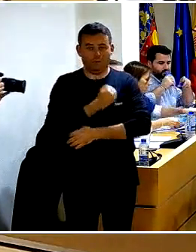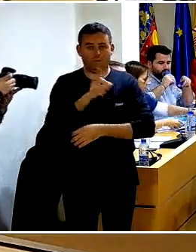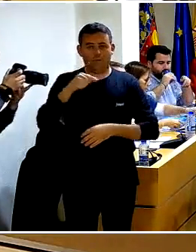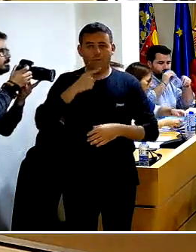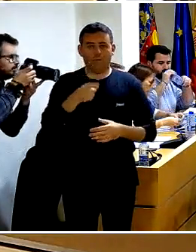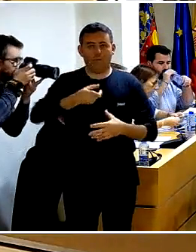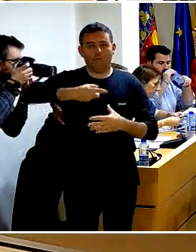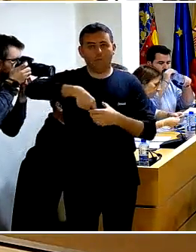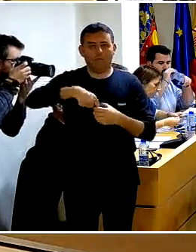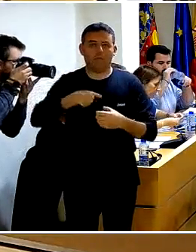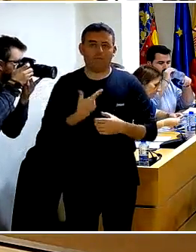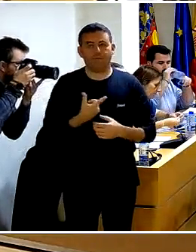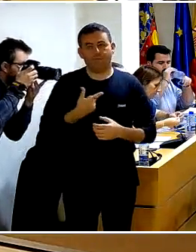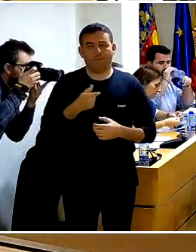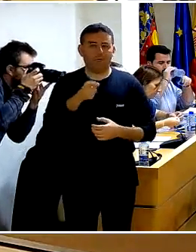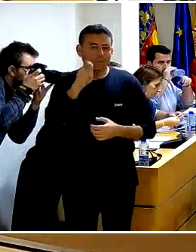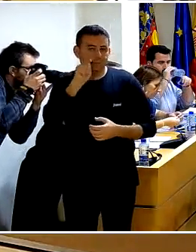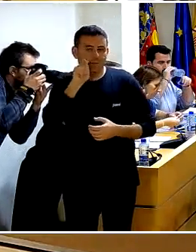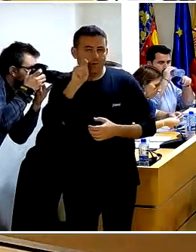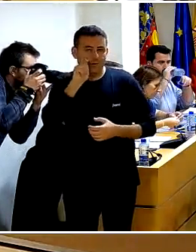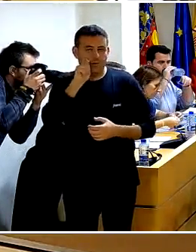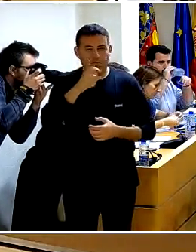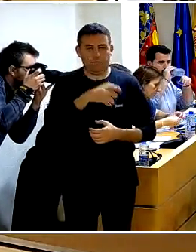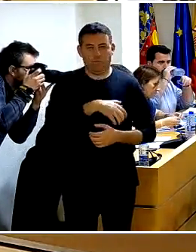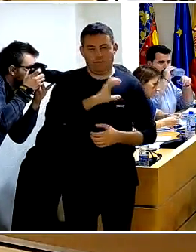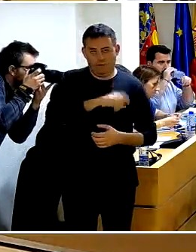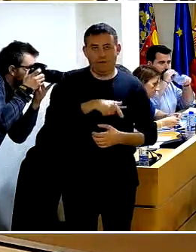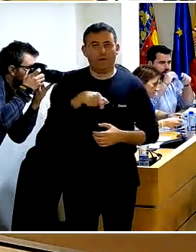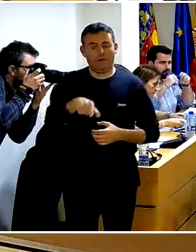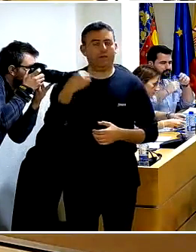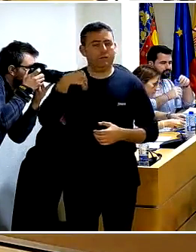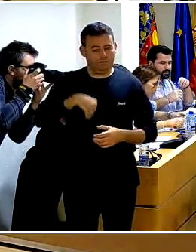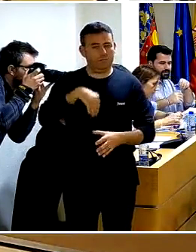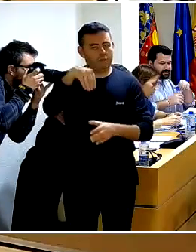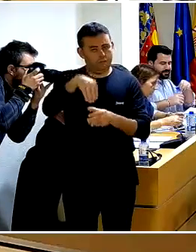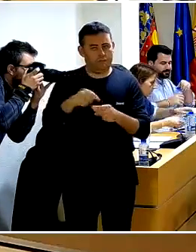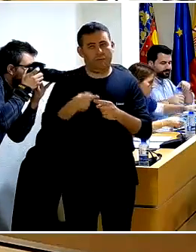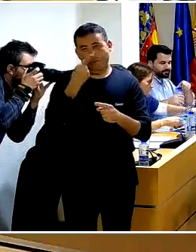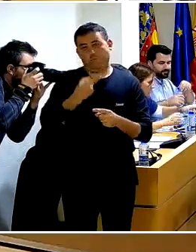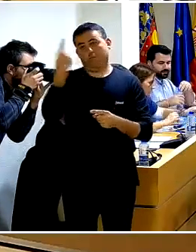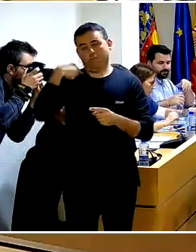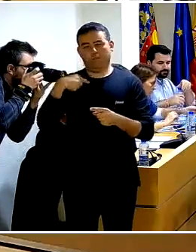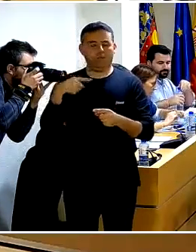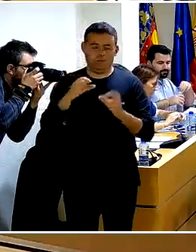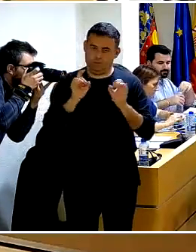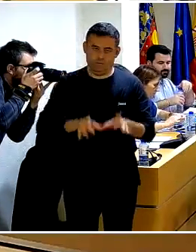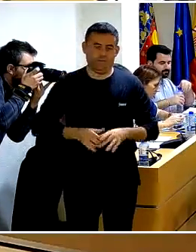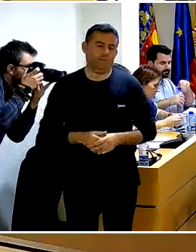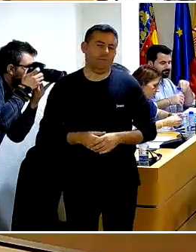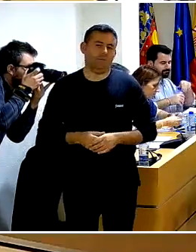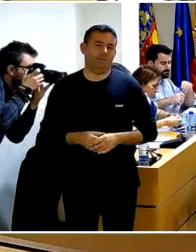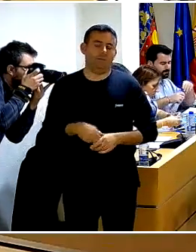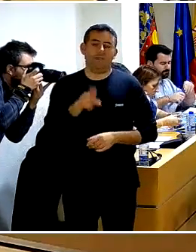de la policia local en segona activitat queda incluïda en el lloc on estava en exercicis anteriors. També